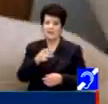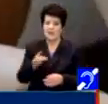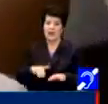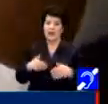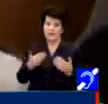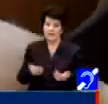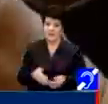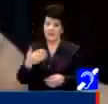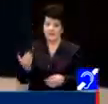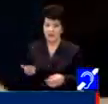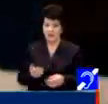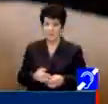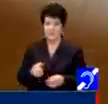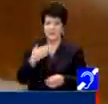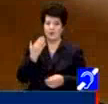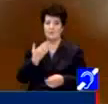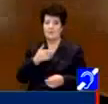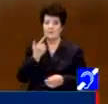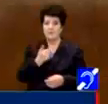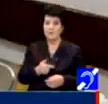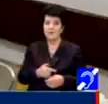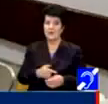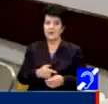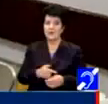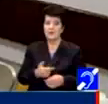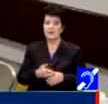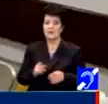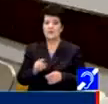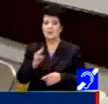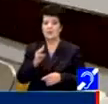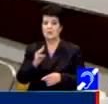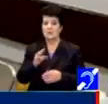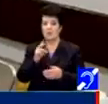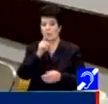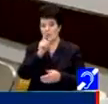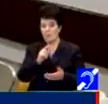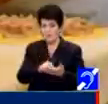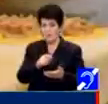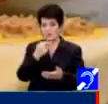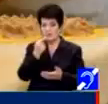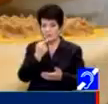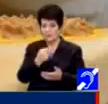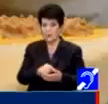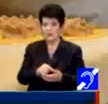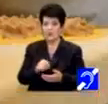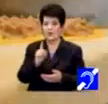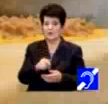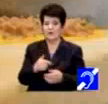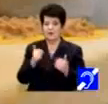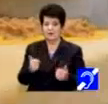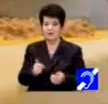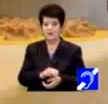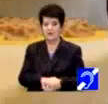Candidații de centru-dreapta din zona Emilia-Romagna speculează controversa legată de tortellino cu pui și afirmă că e un nou compromis făcut